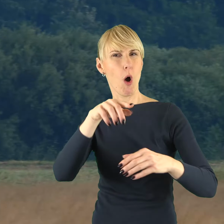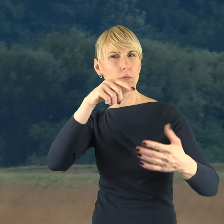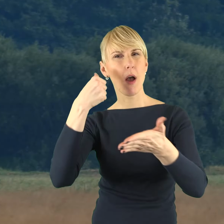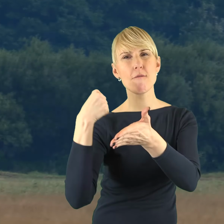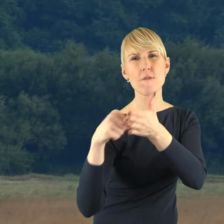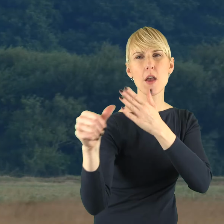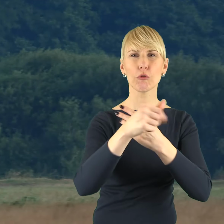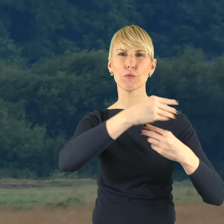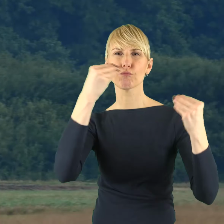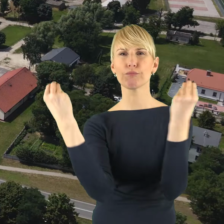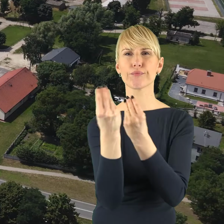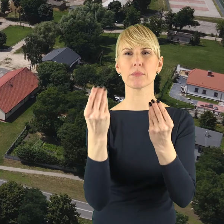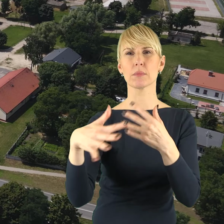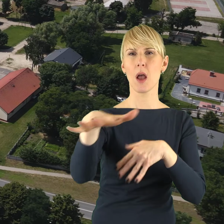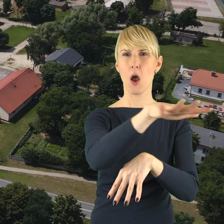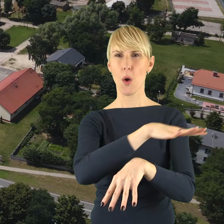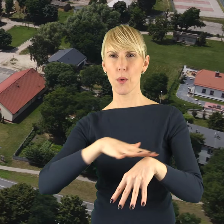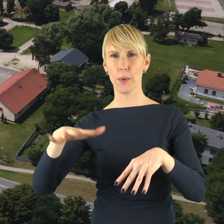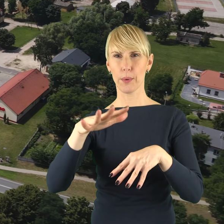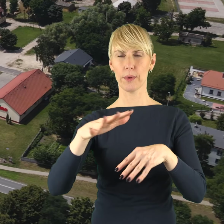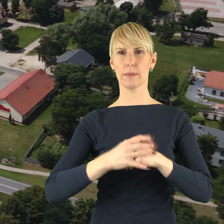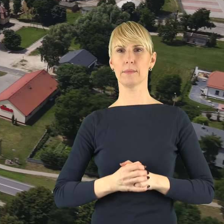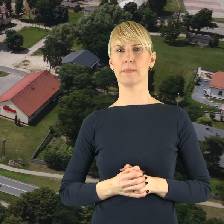jest perełką przyrodniczą całego regionu.